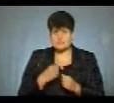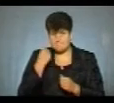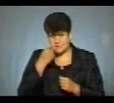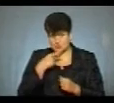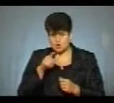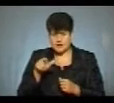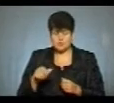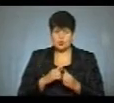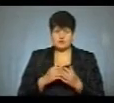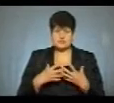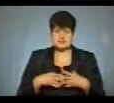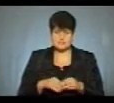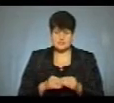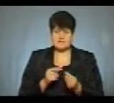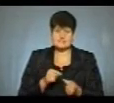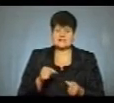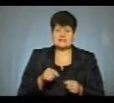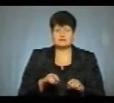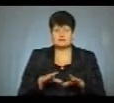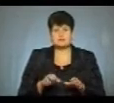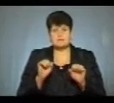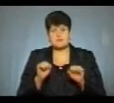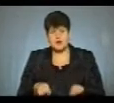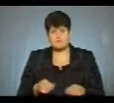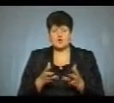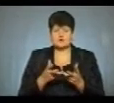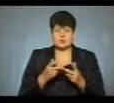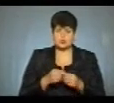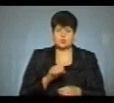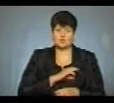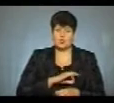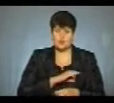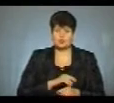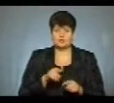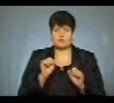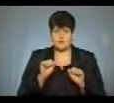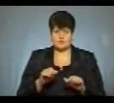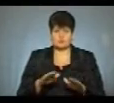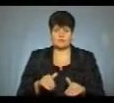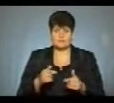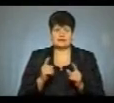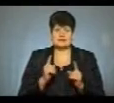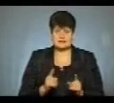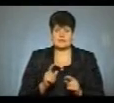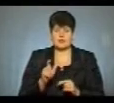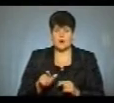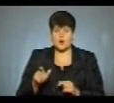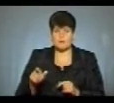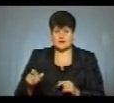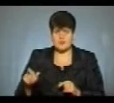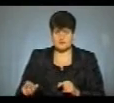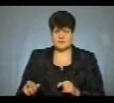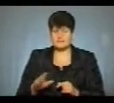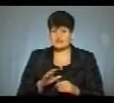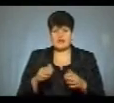для кожної сім'ї, тобто визначається право, а потім розрахунок відповідно доходу. Тому я можу порекомендувати тільки громадянам